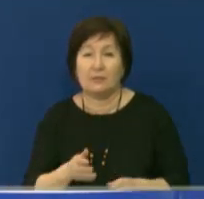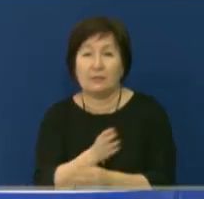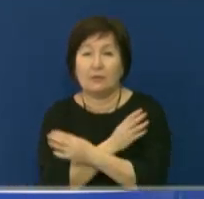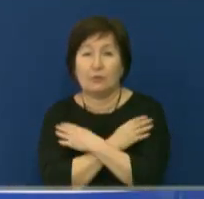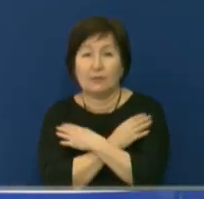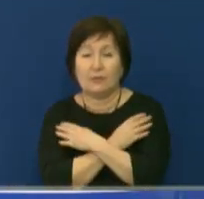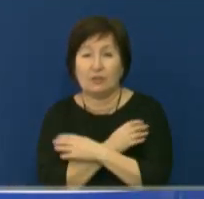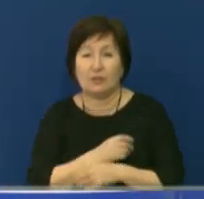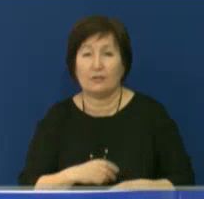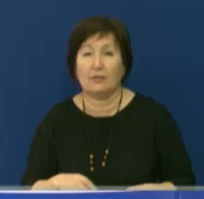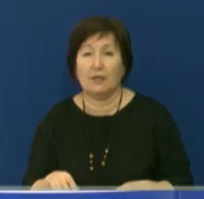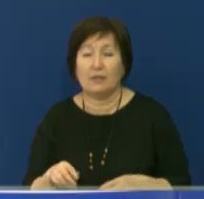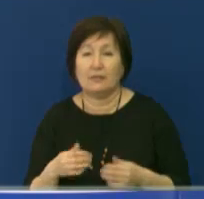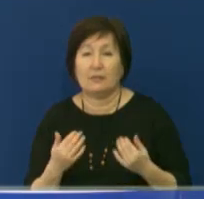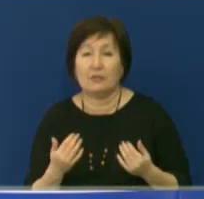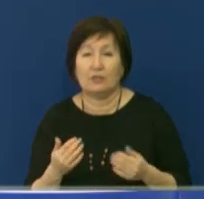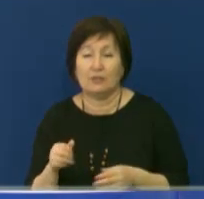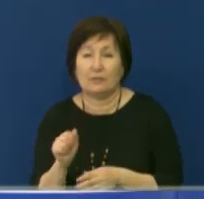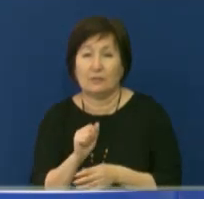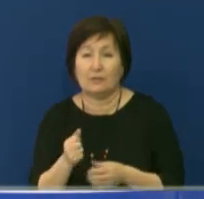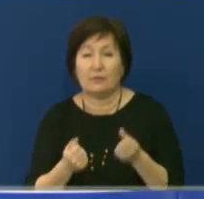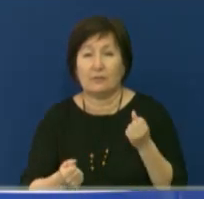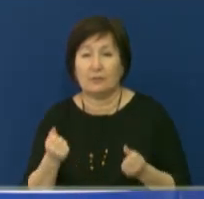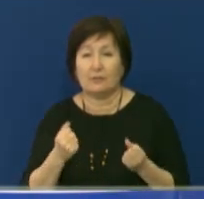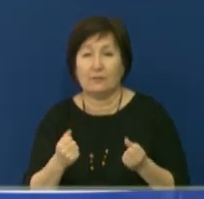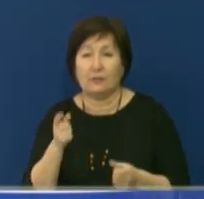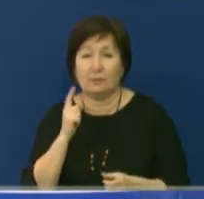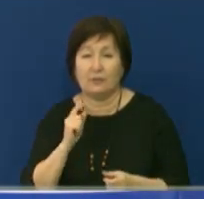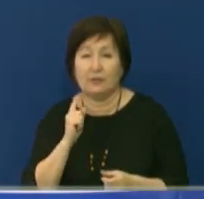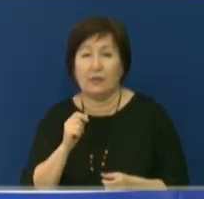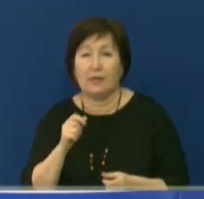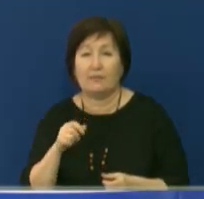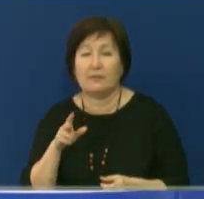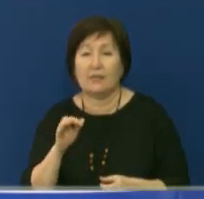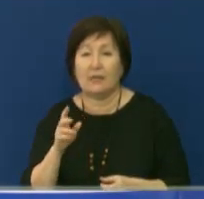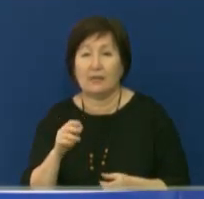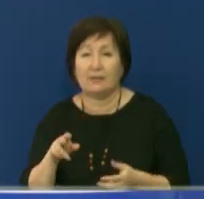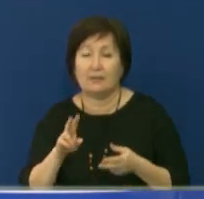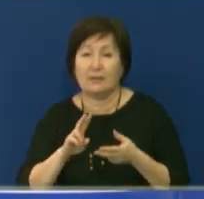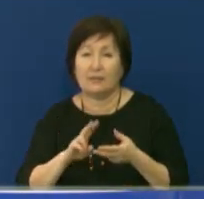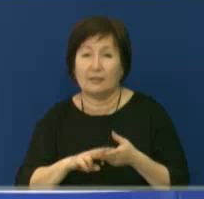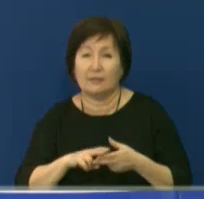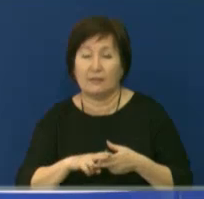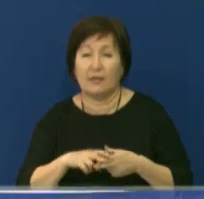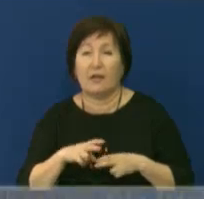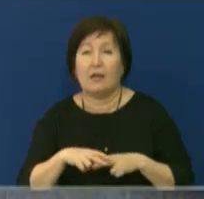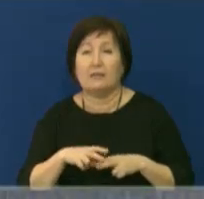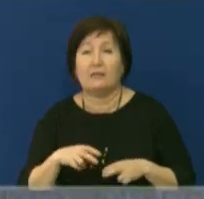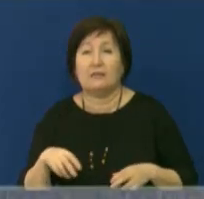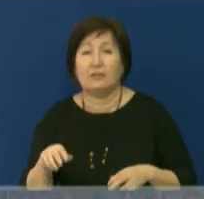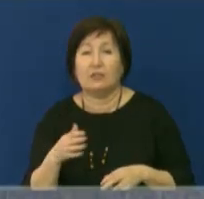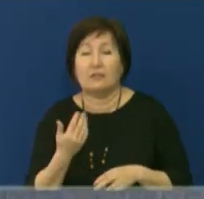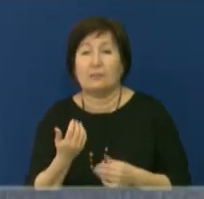жұмған. Қазіргі уақытта аталған көліктің жүргізушісі уақытша ұстау изоляторына қамалды. Сондай-ақ, дәл сол күні кешке